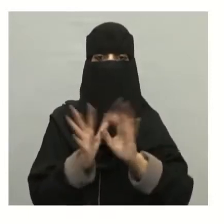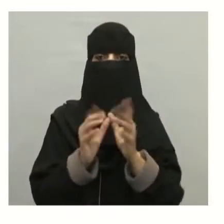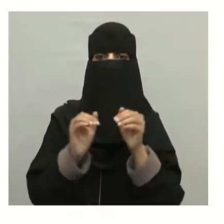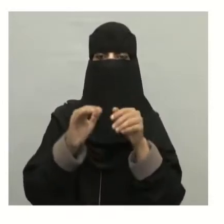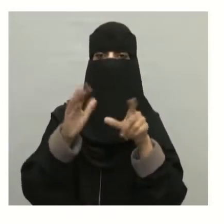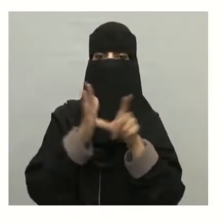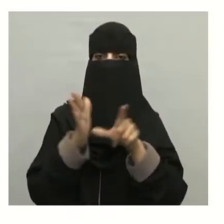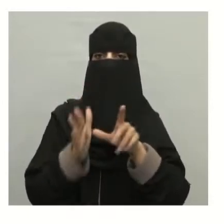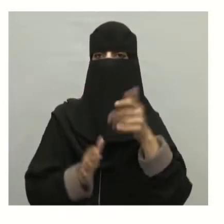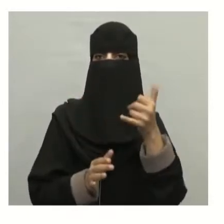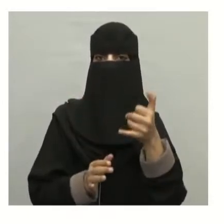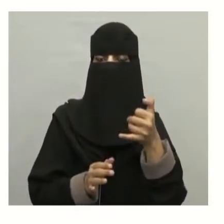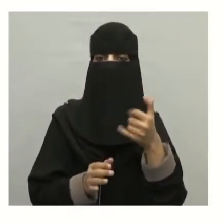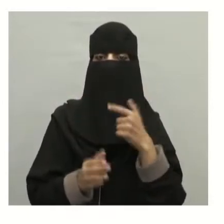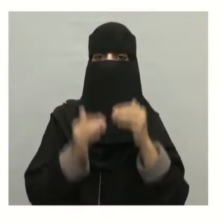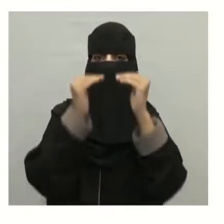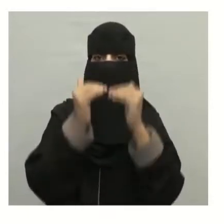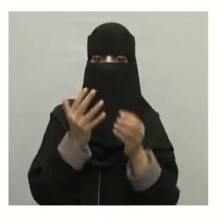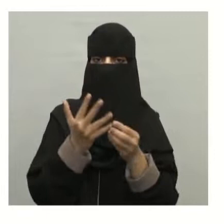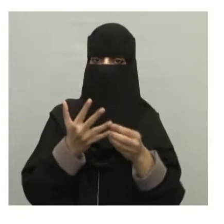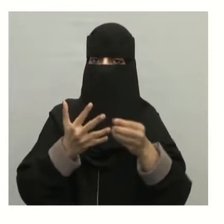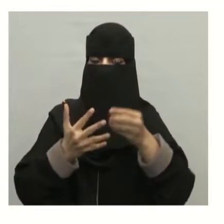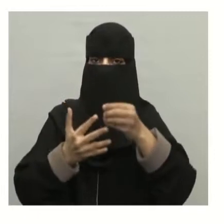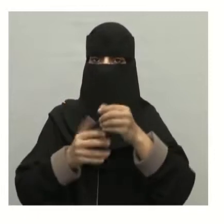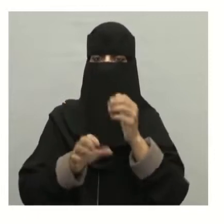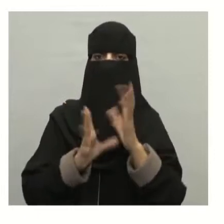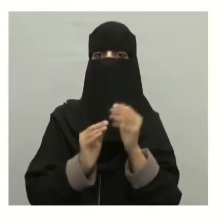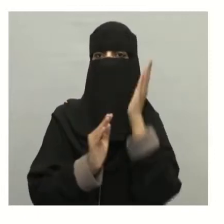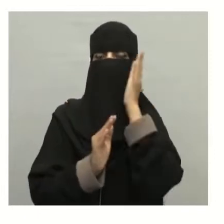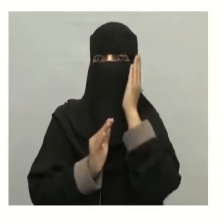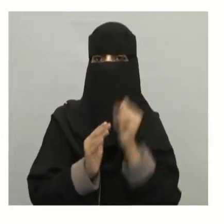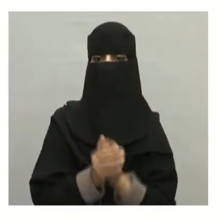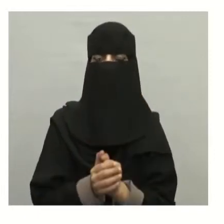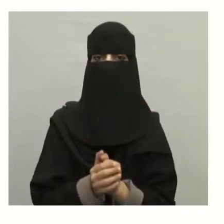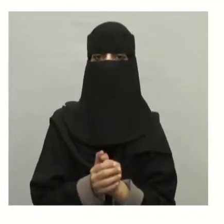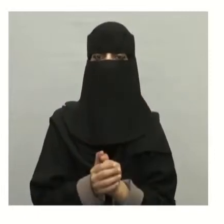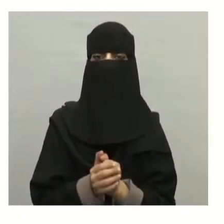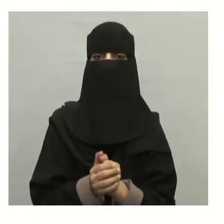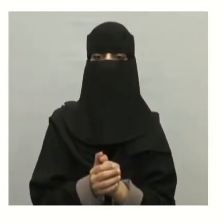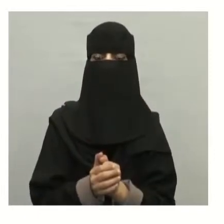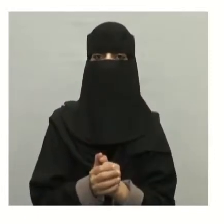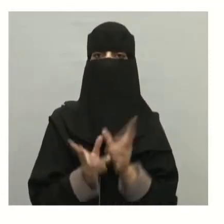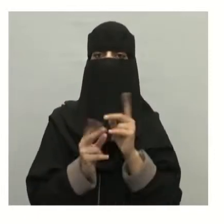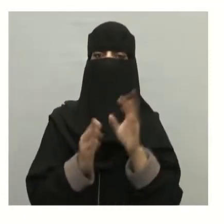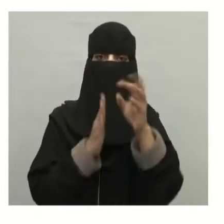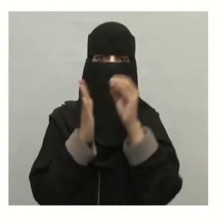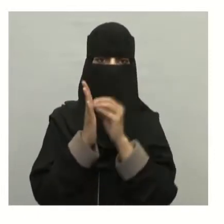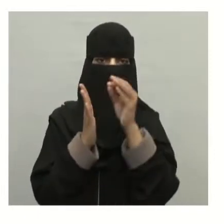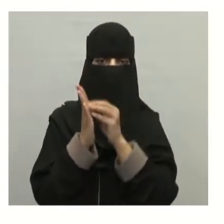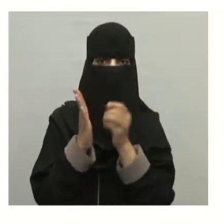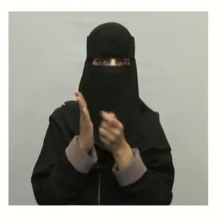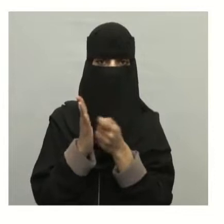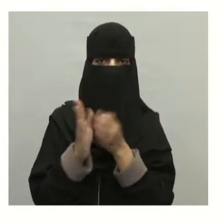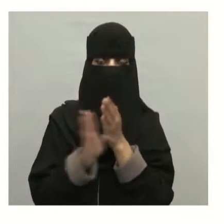المياه، يرتب خطوات تنظيف غرفته، وأخيراً يدون